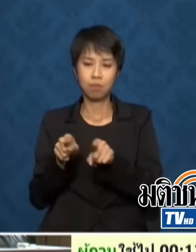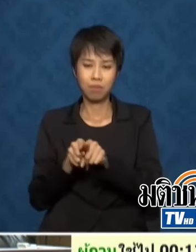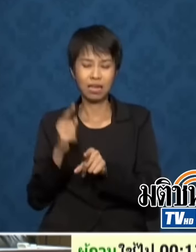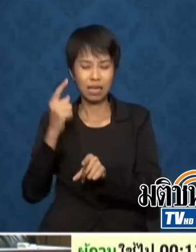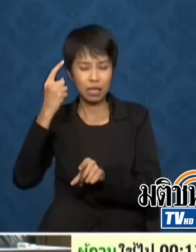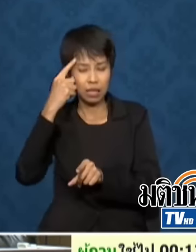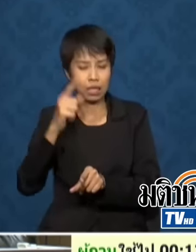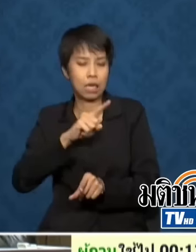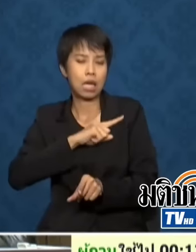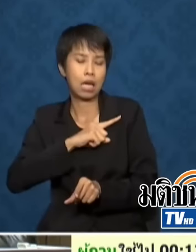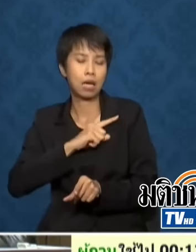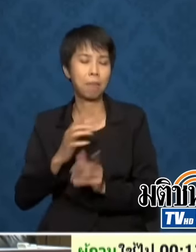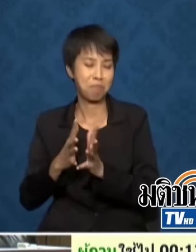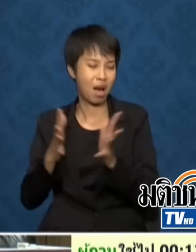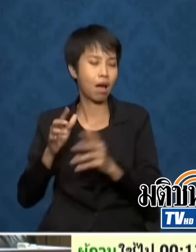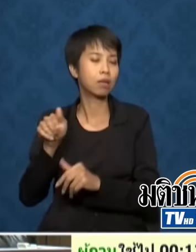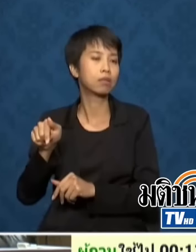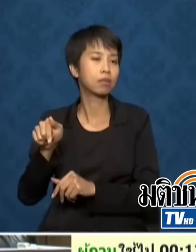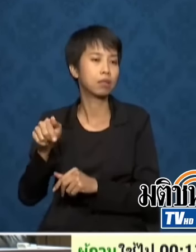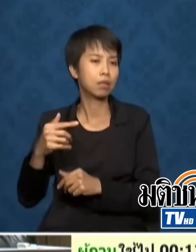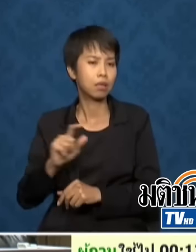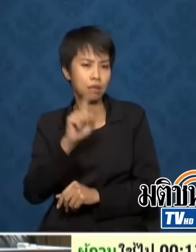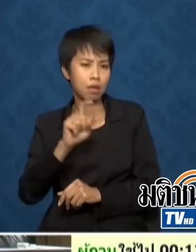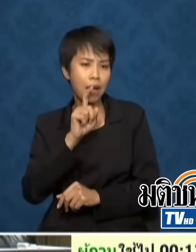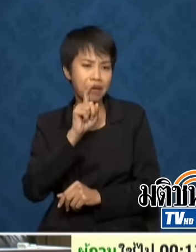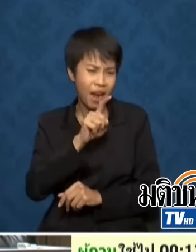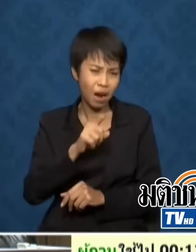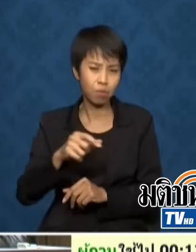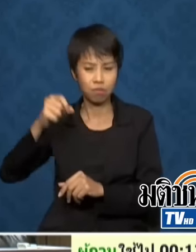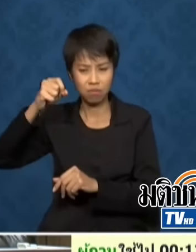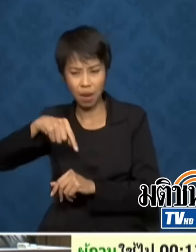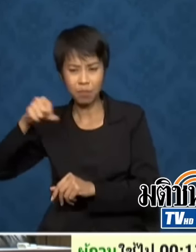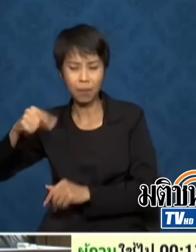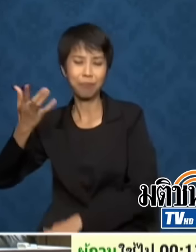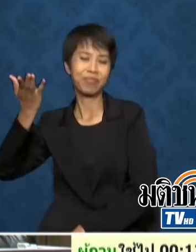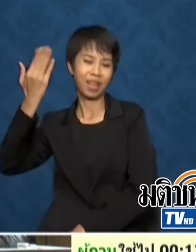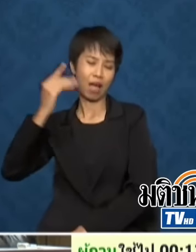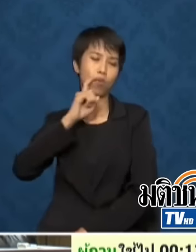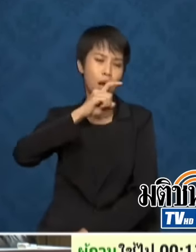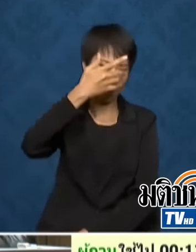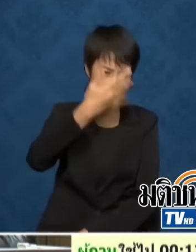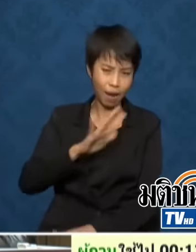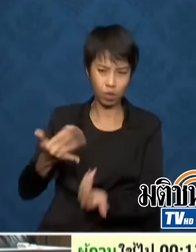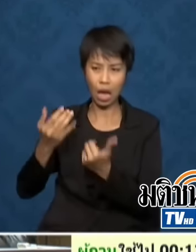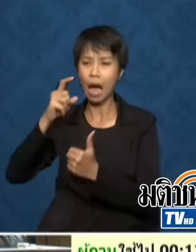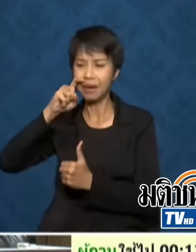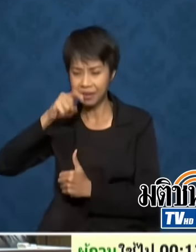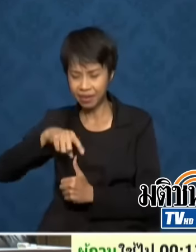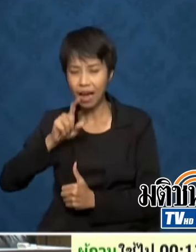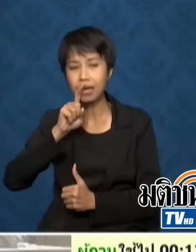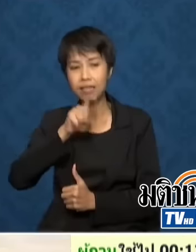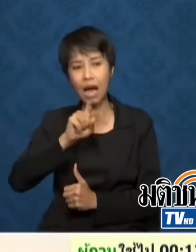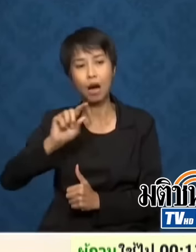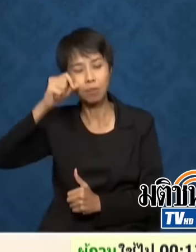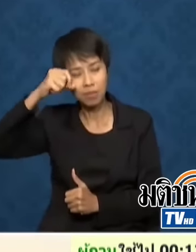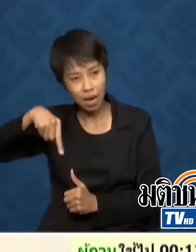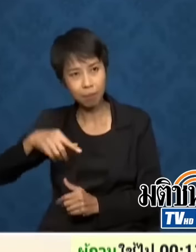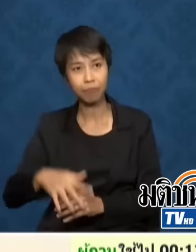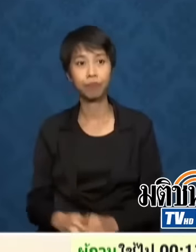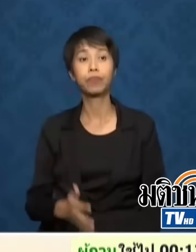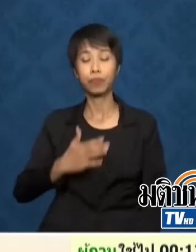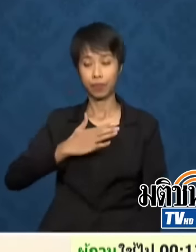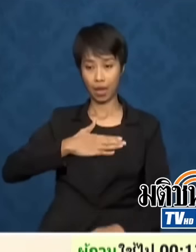ากแล้วก็เป็นเรื่องที่เป็นคำถามที่มีประเด็นซ้ำกับผู้ที่เคยตั้งกระทู้ถาม ครับได้ครับขอบคุณมากได้วินิจฉัยไปแ